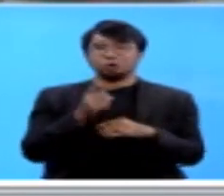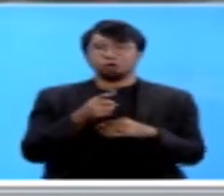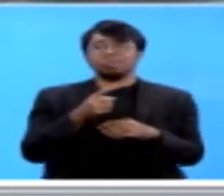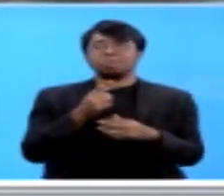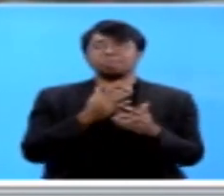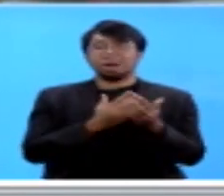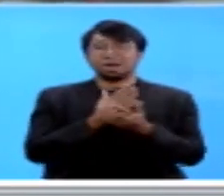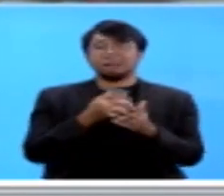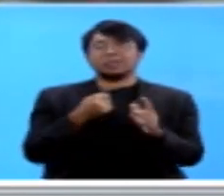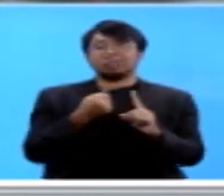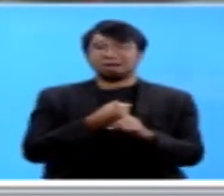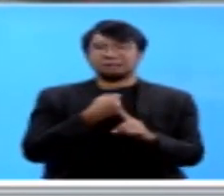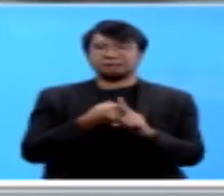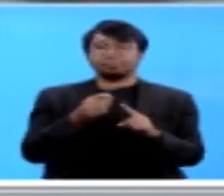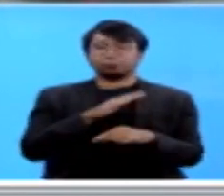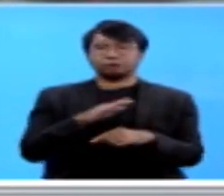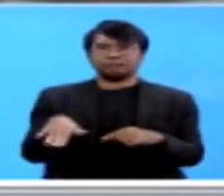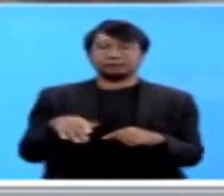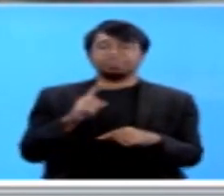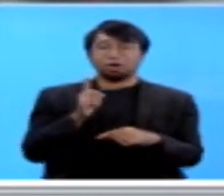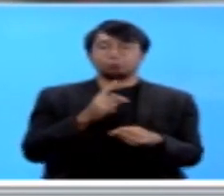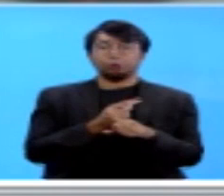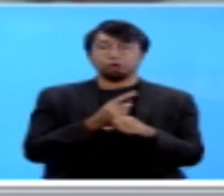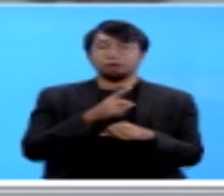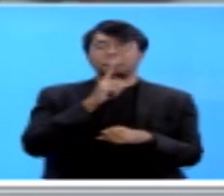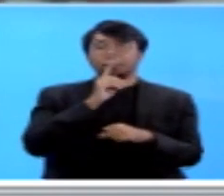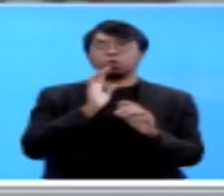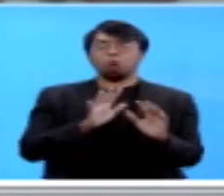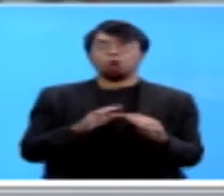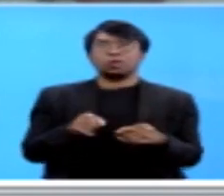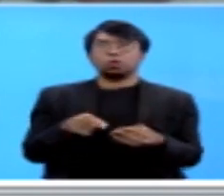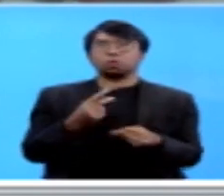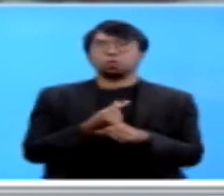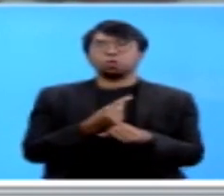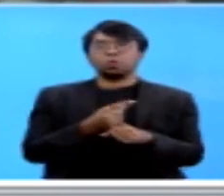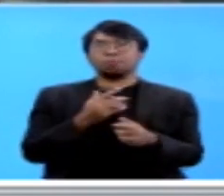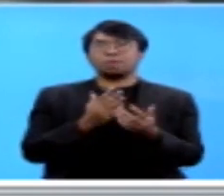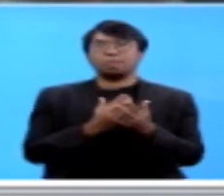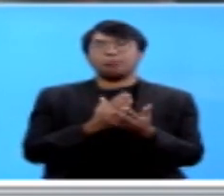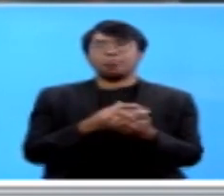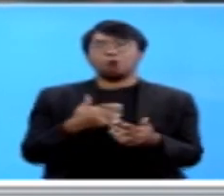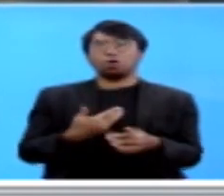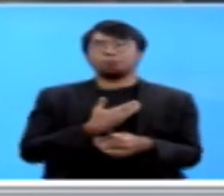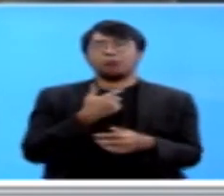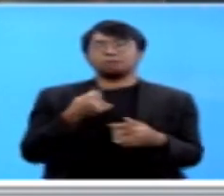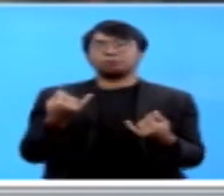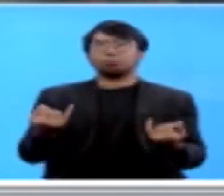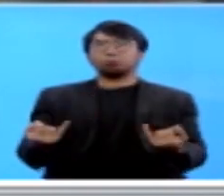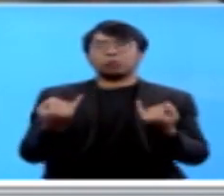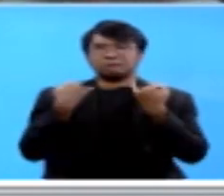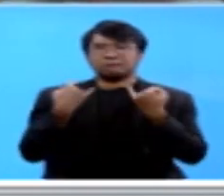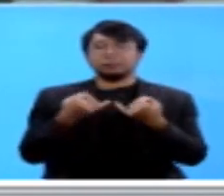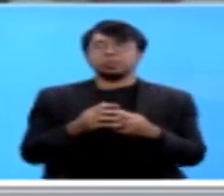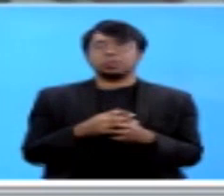muridnya. Tapi ketika misalnya guru hanya diam saja, dia menjadi korban bullying, korban pelecehan